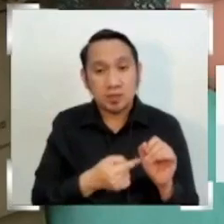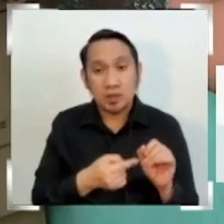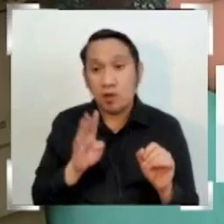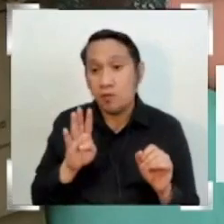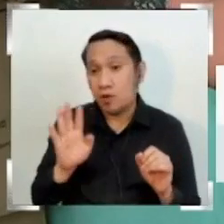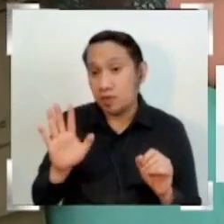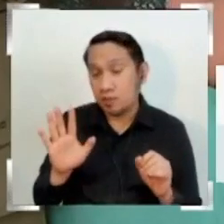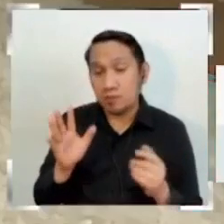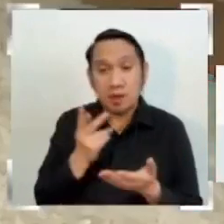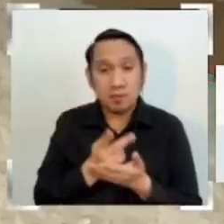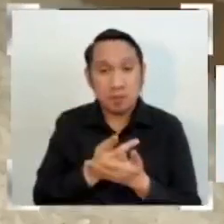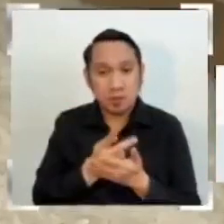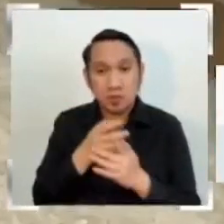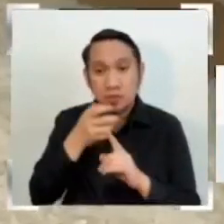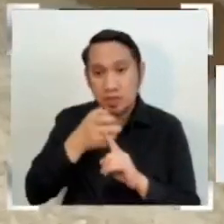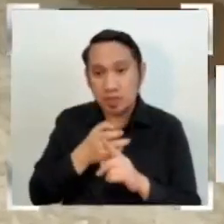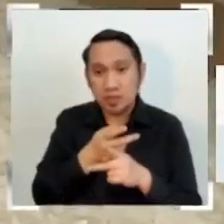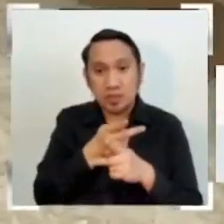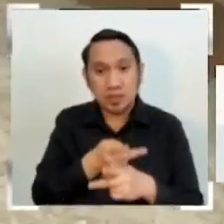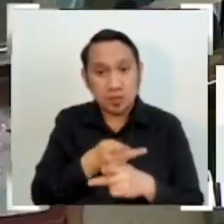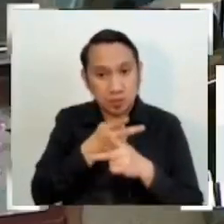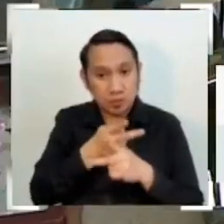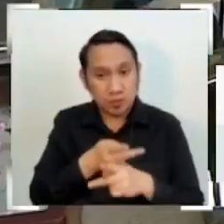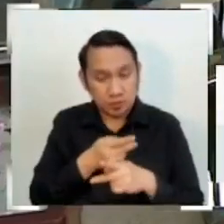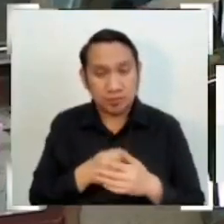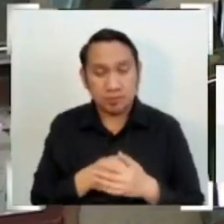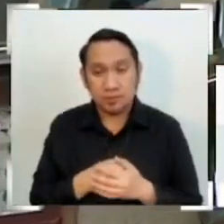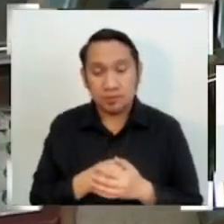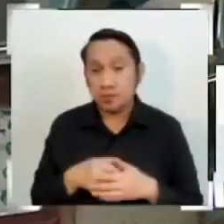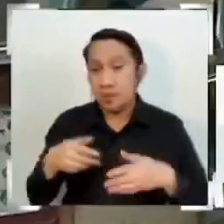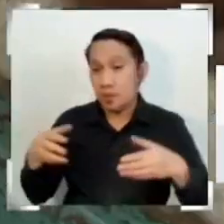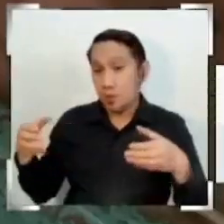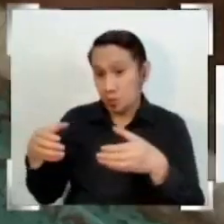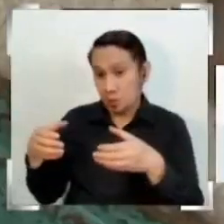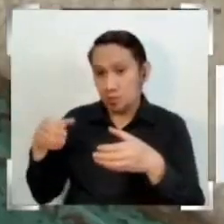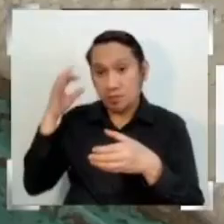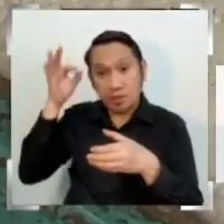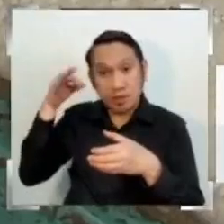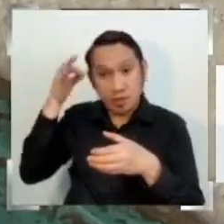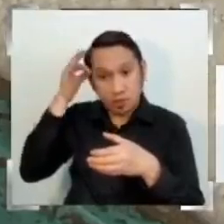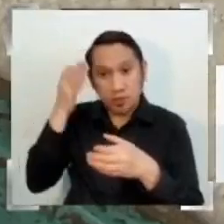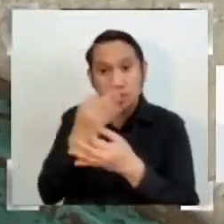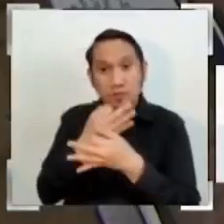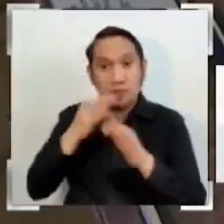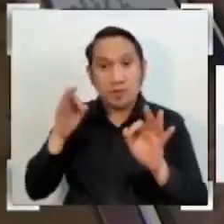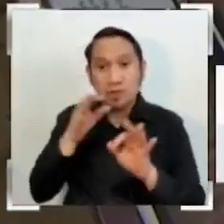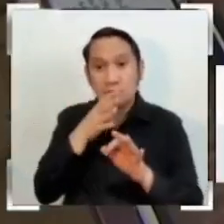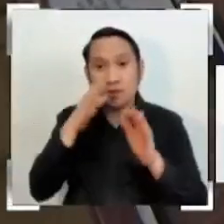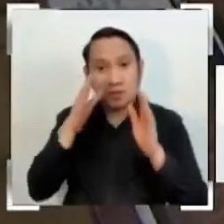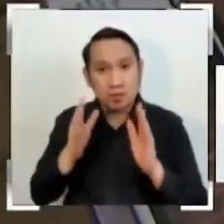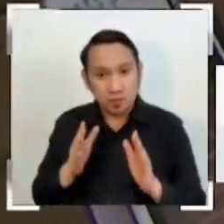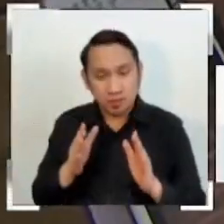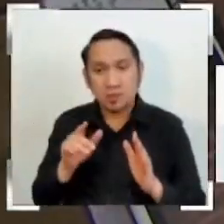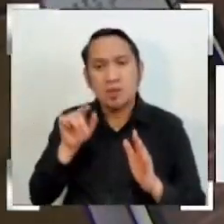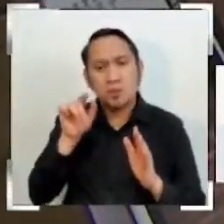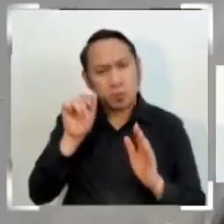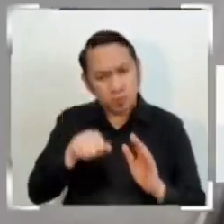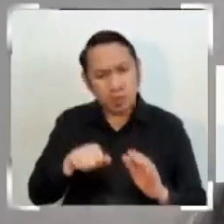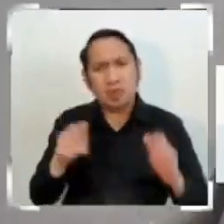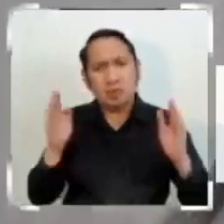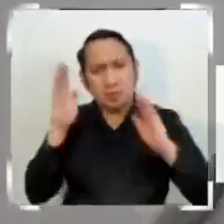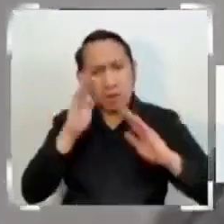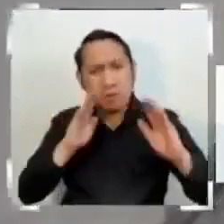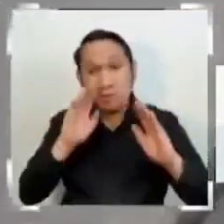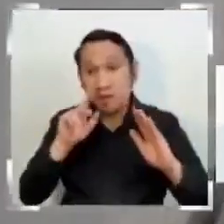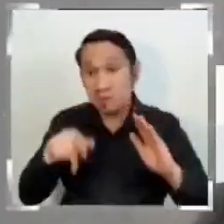kada kilo. Ayon sa Federation of Free Farmers Cooperative, maaari magka-problema sa supply ng bigas sa Setyembre